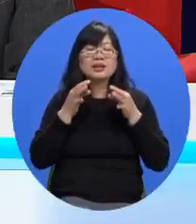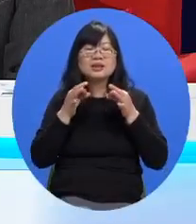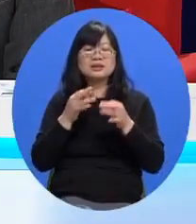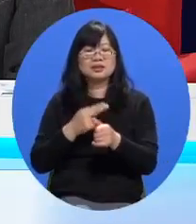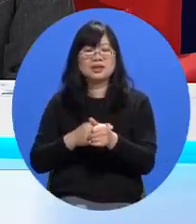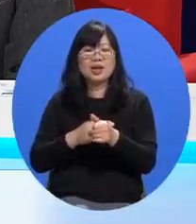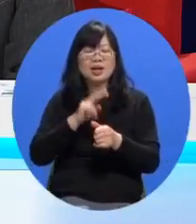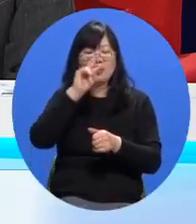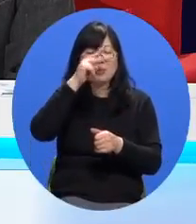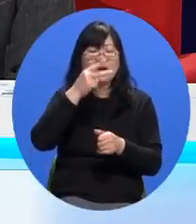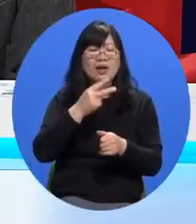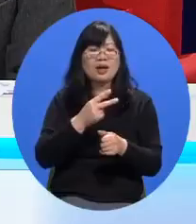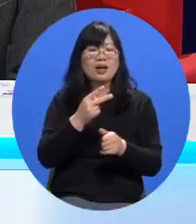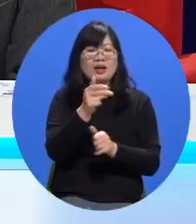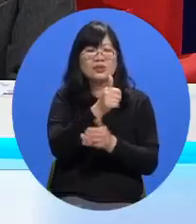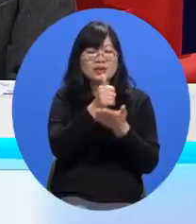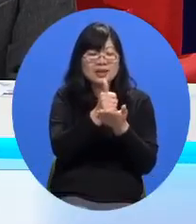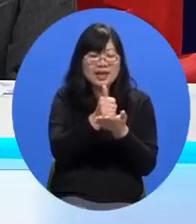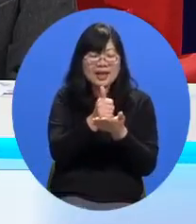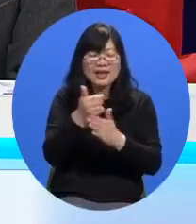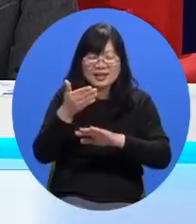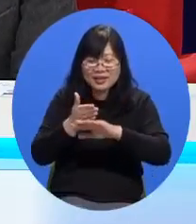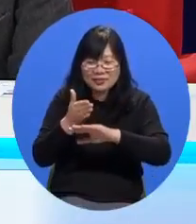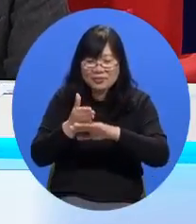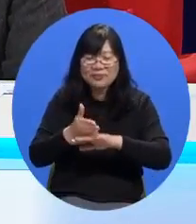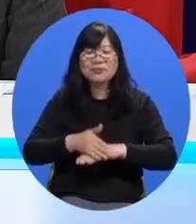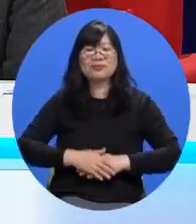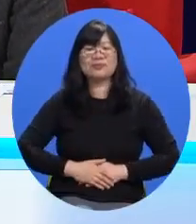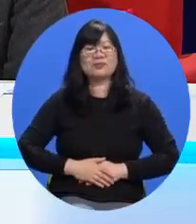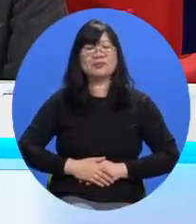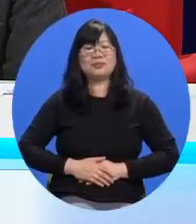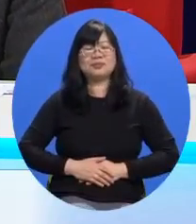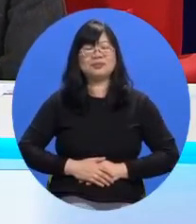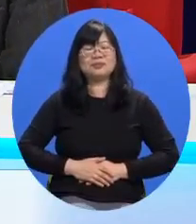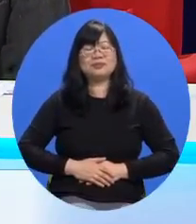교수님 그리고 박정현 위원장님 자리해 주셔서 고맙습니다.